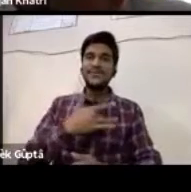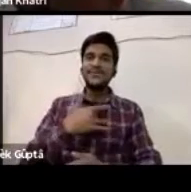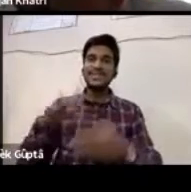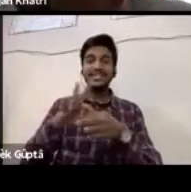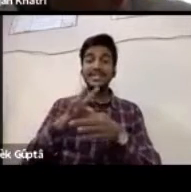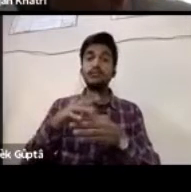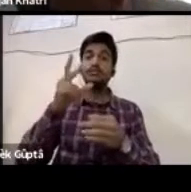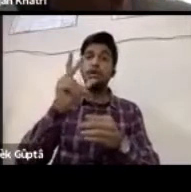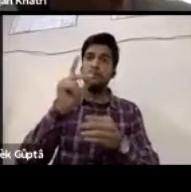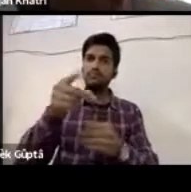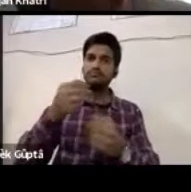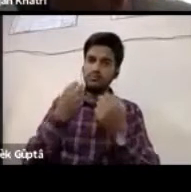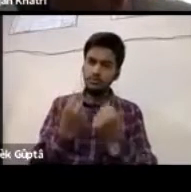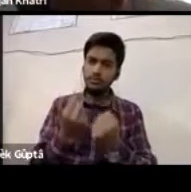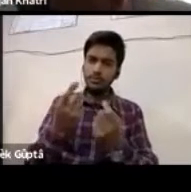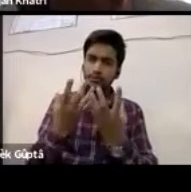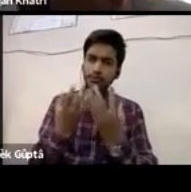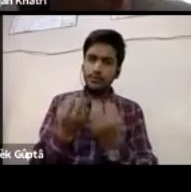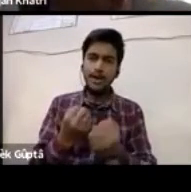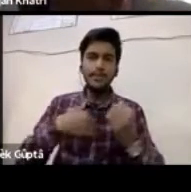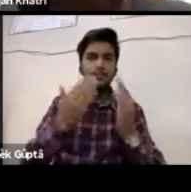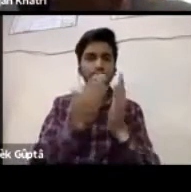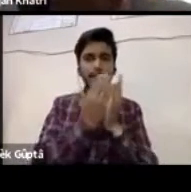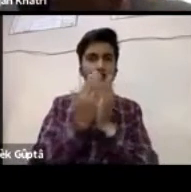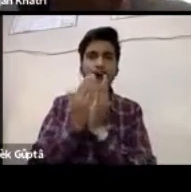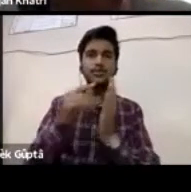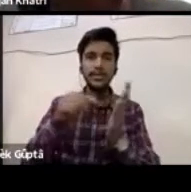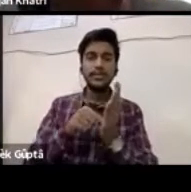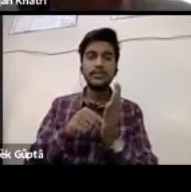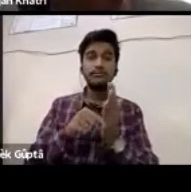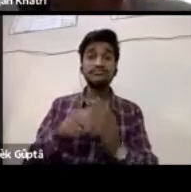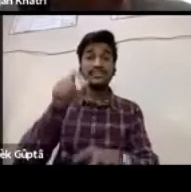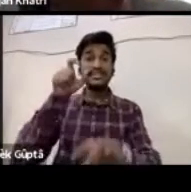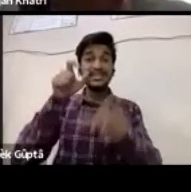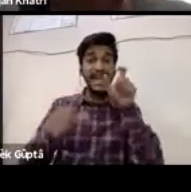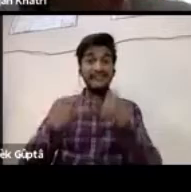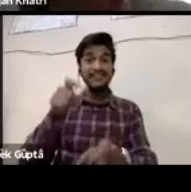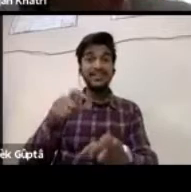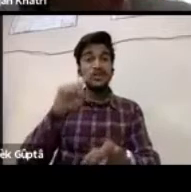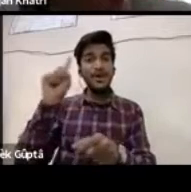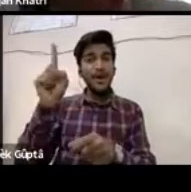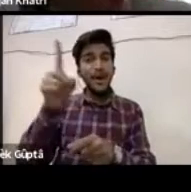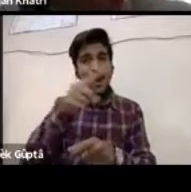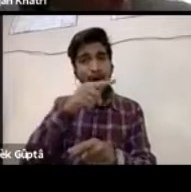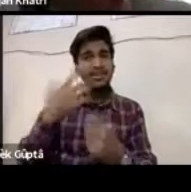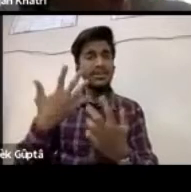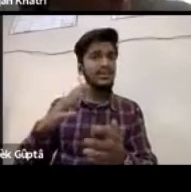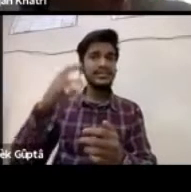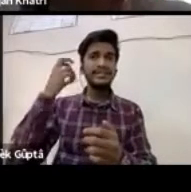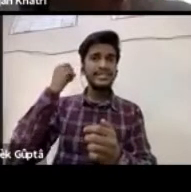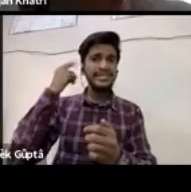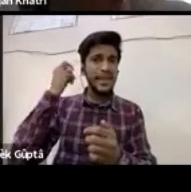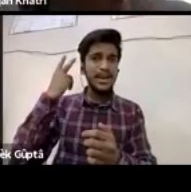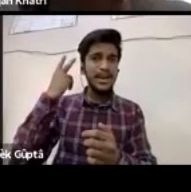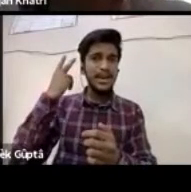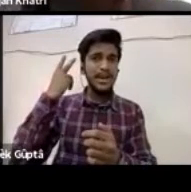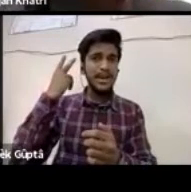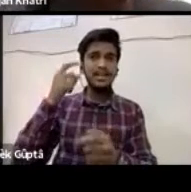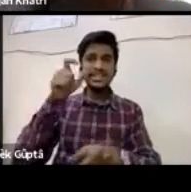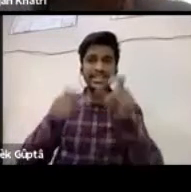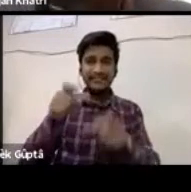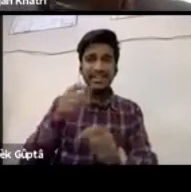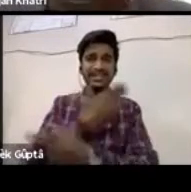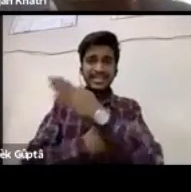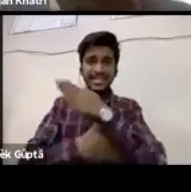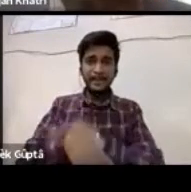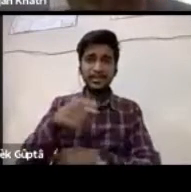ये एटीट्यूडनल बैरियर है हर व्यक्ति में, चाहे वो एबल हो चाहे डिसेबल। बहुत डिफरेंट और